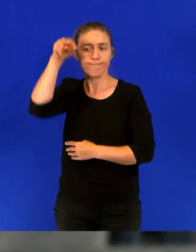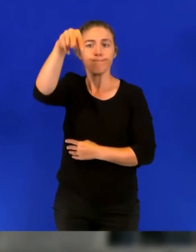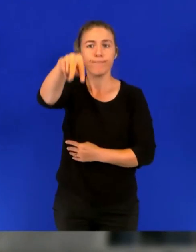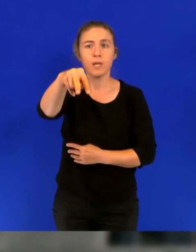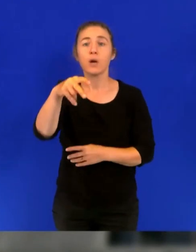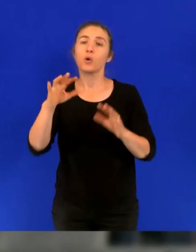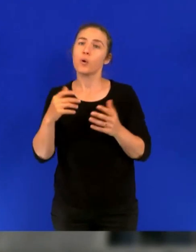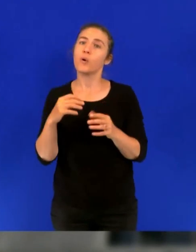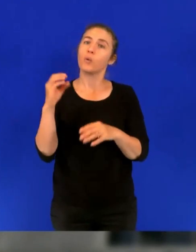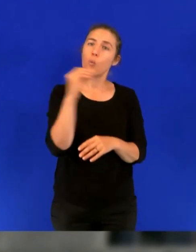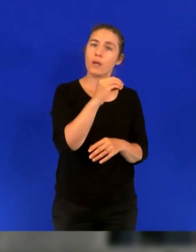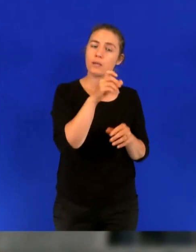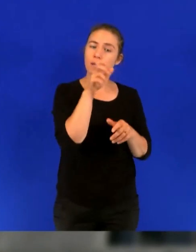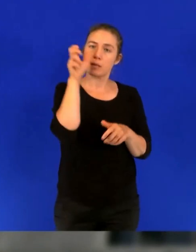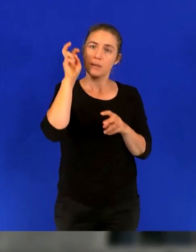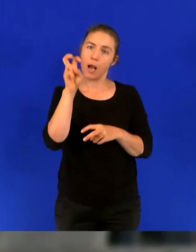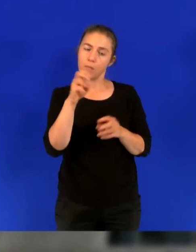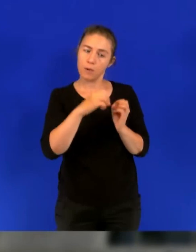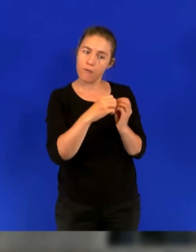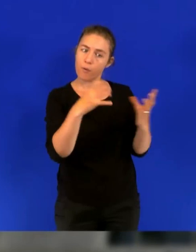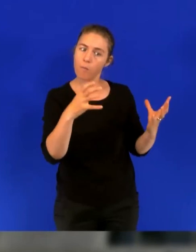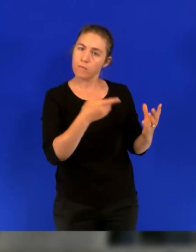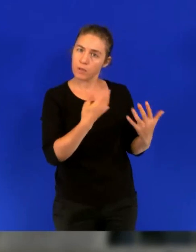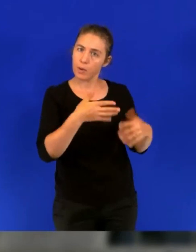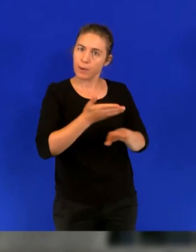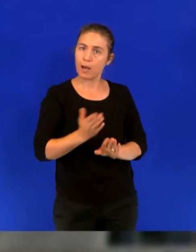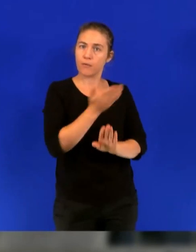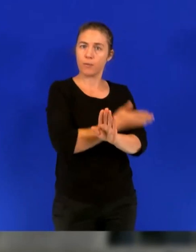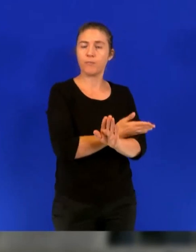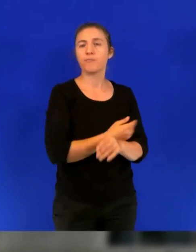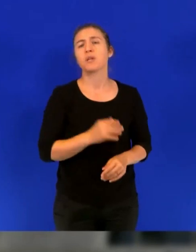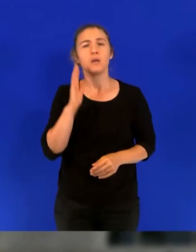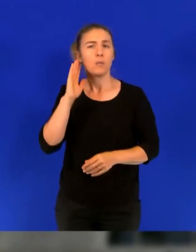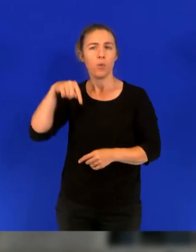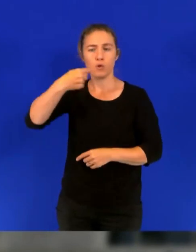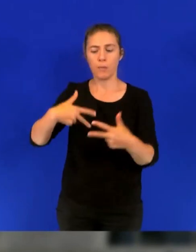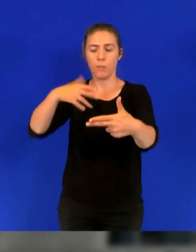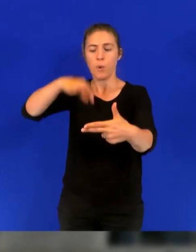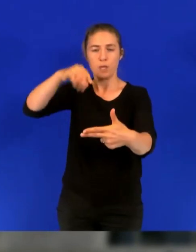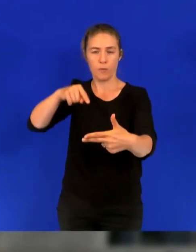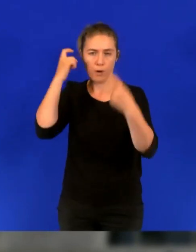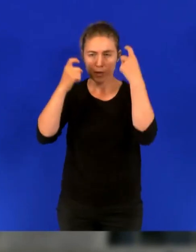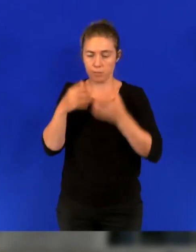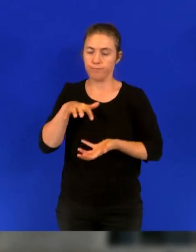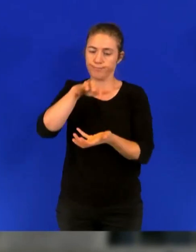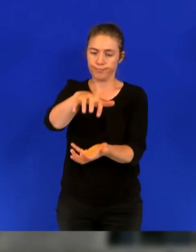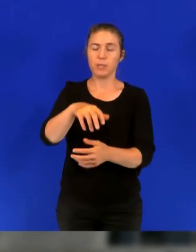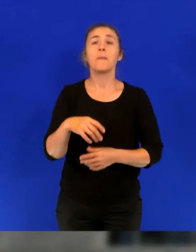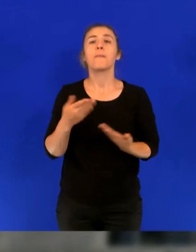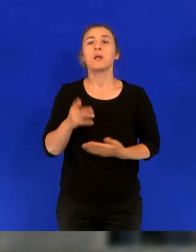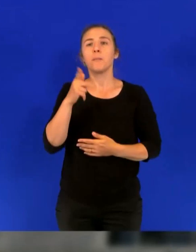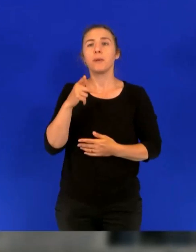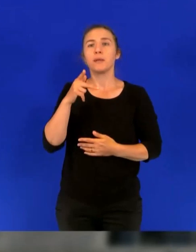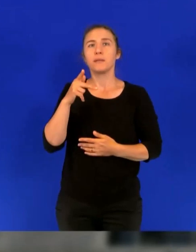l'ouest de l'agglomération. Ces réflexions nourriront les décisions de la prochaine mandature. Le PDU actuel, couvrant la